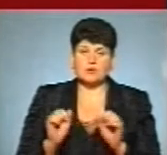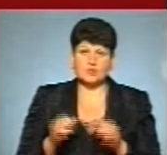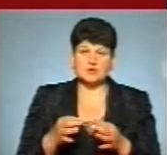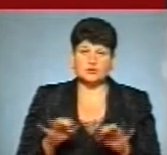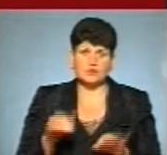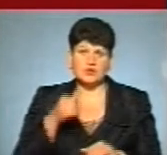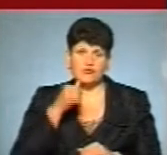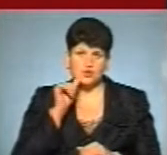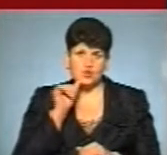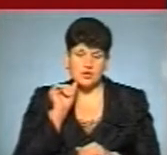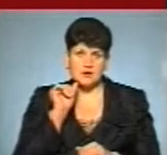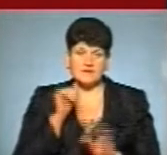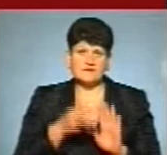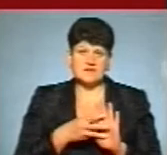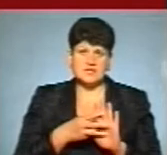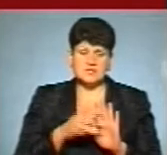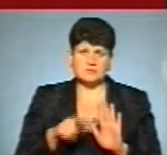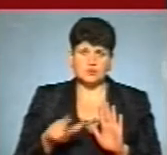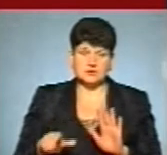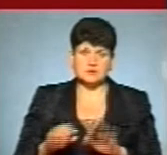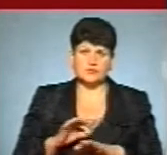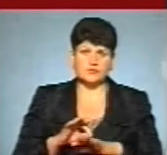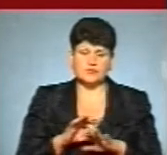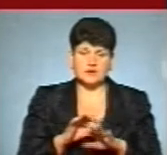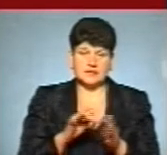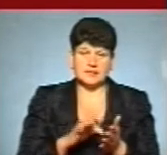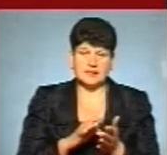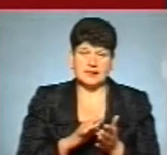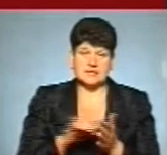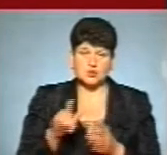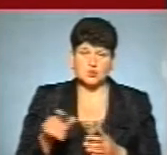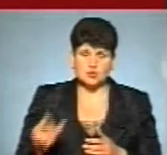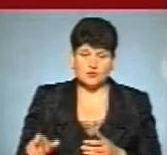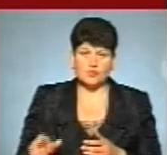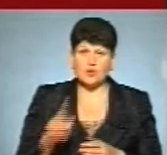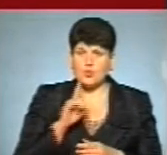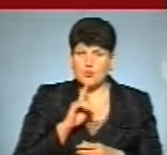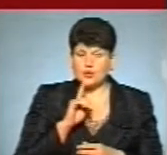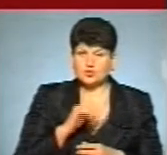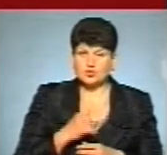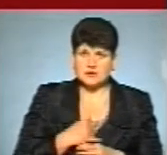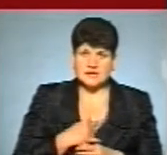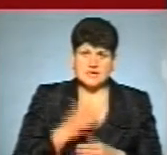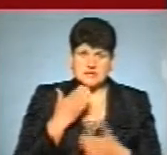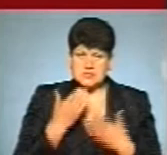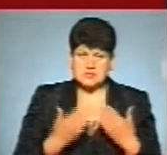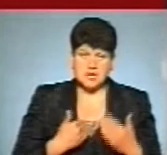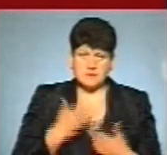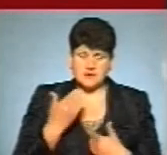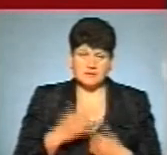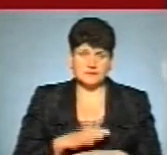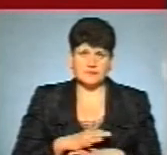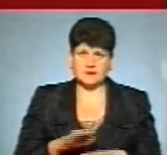вчора 8 осіб будити, тобто екскурсовод плюс 7 осіб. Але поки що в нас запитів таких не поступало,